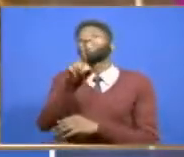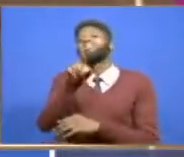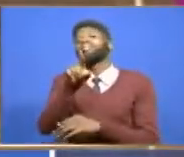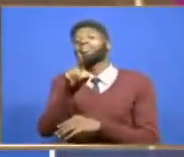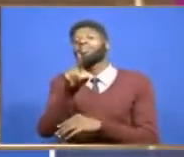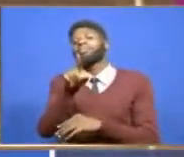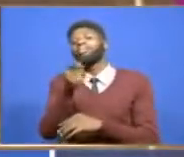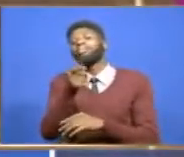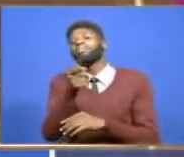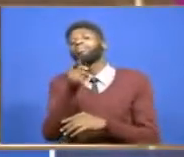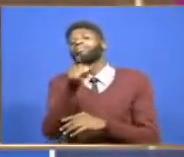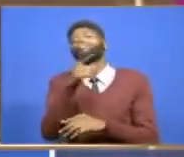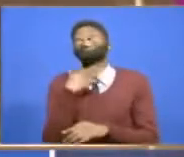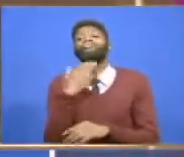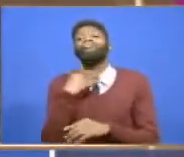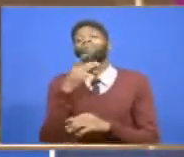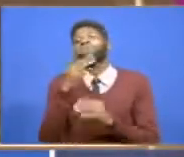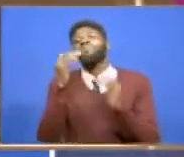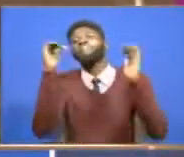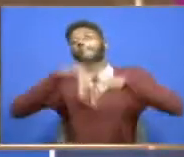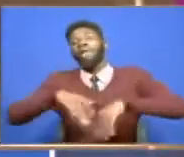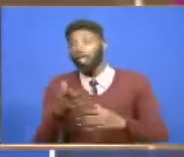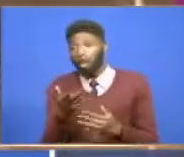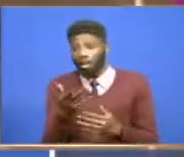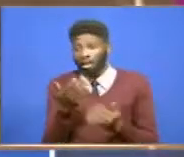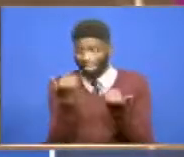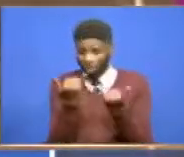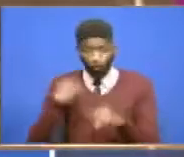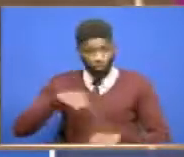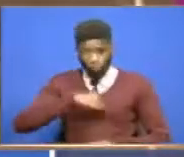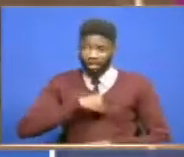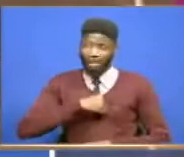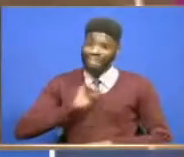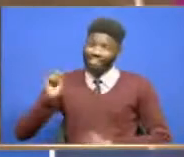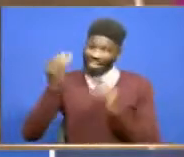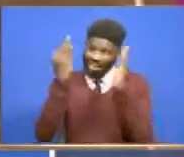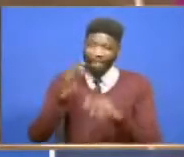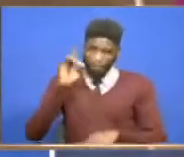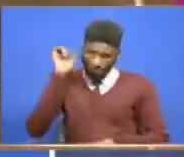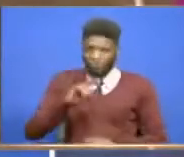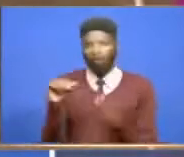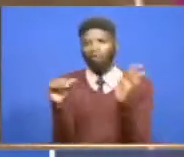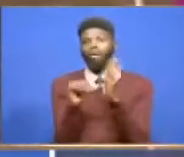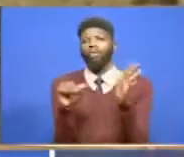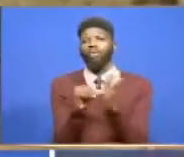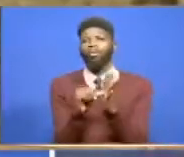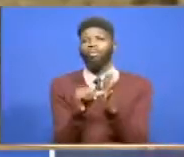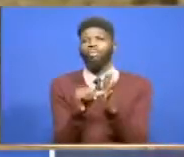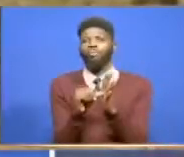So a time will come when Kenyans have to look each other in the eye and address this issue.